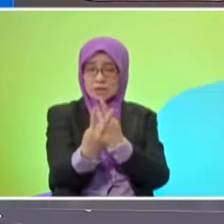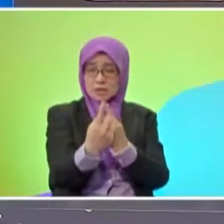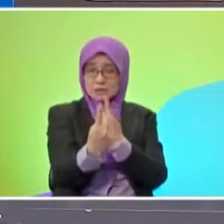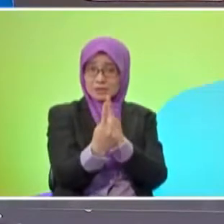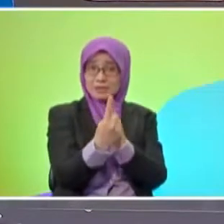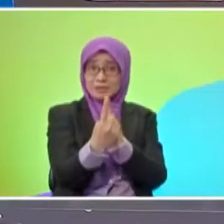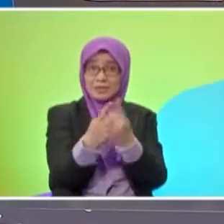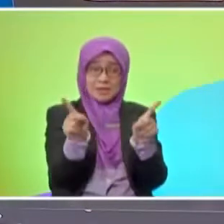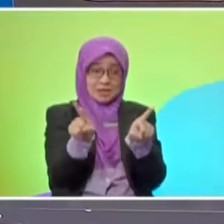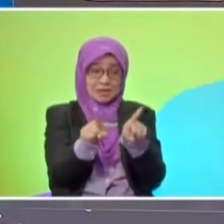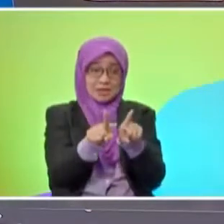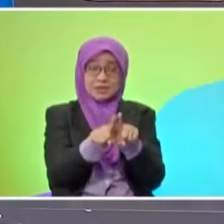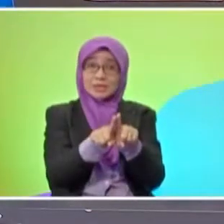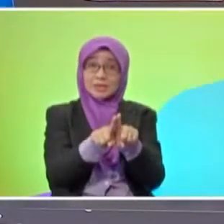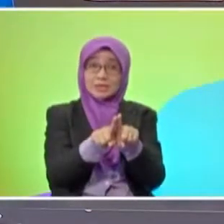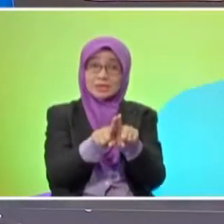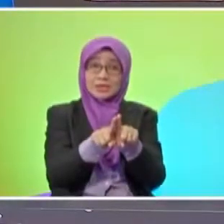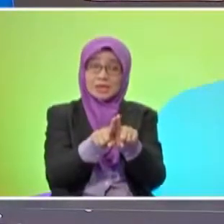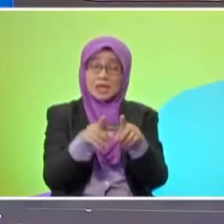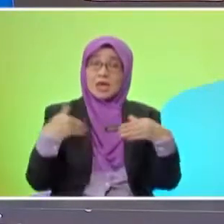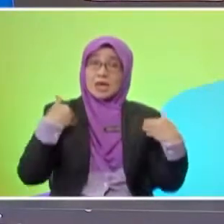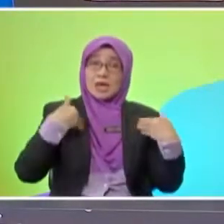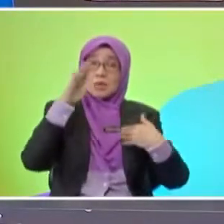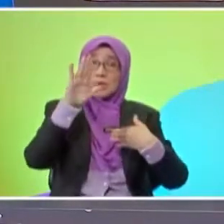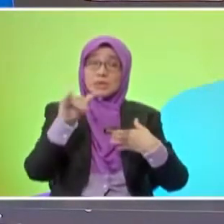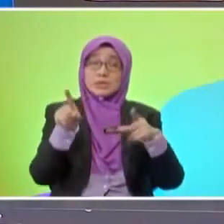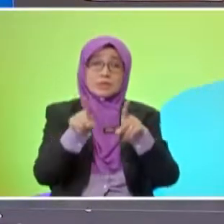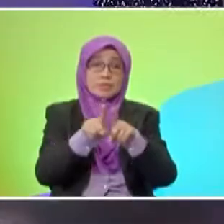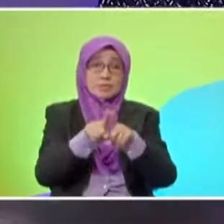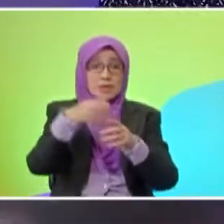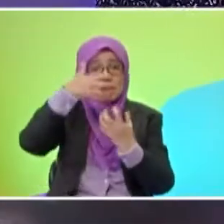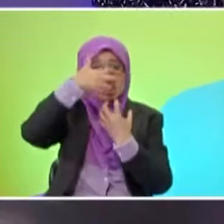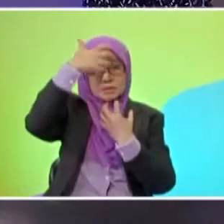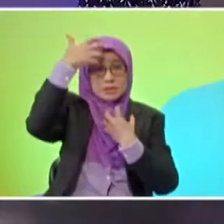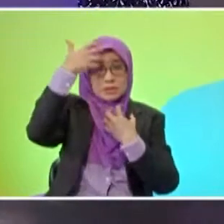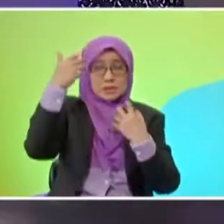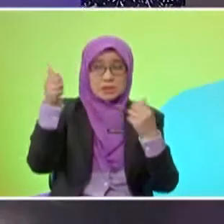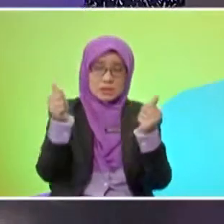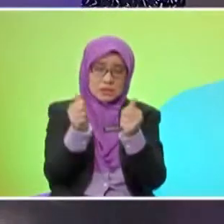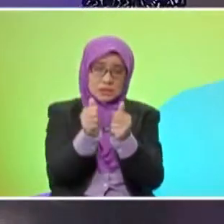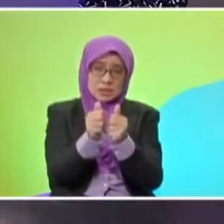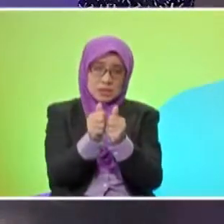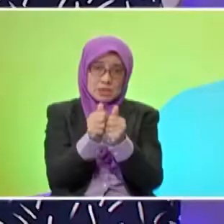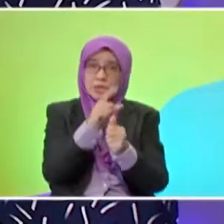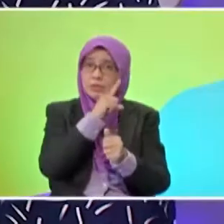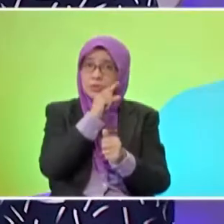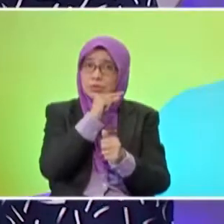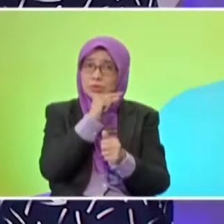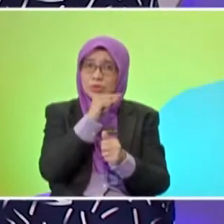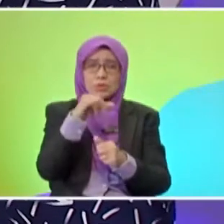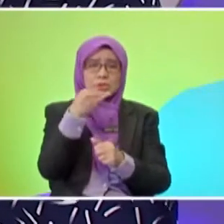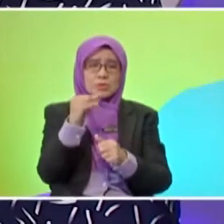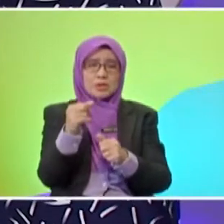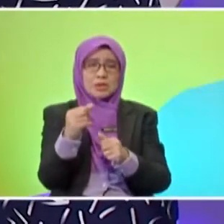berebut contohnya burung berebut dengan tak mungkin tak mungkin saja betul coba itu ah Hai